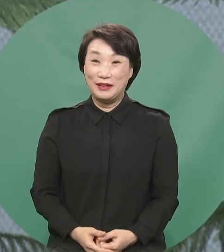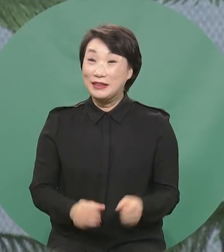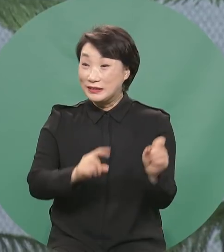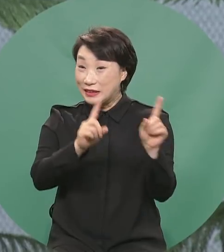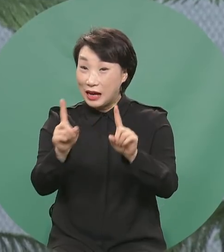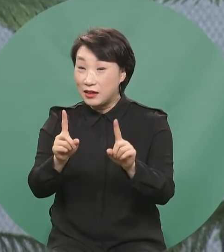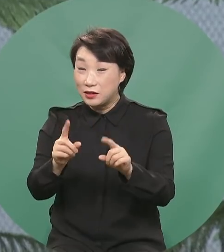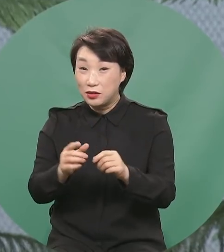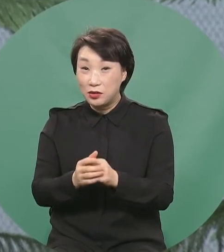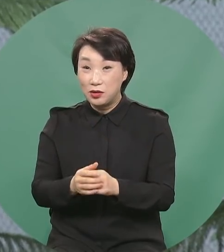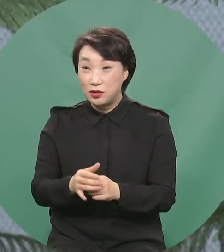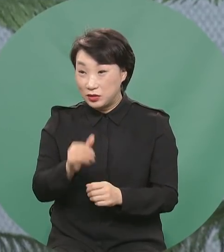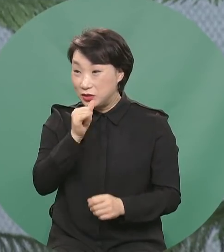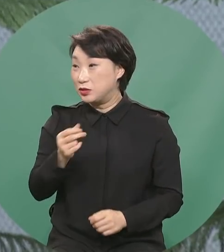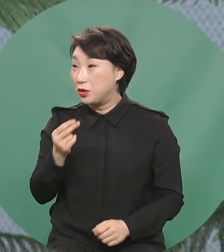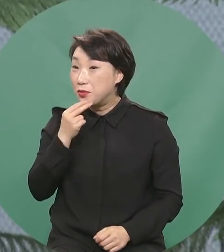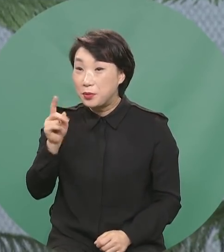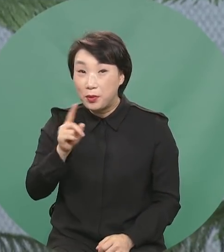살리셨어요? 못 살리셨어요?